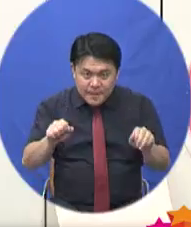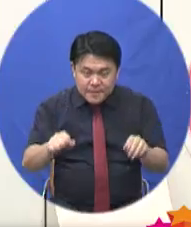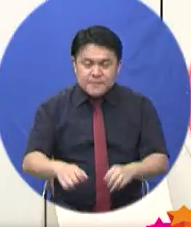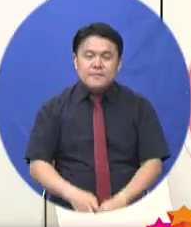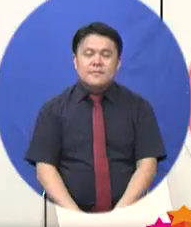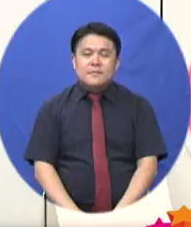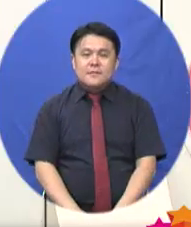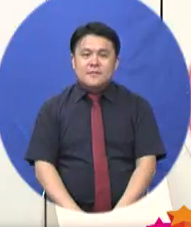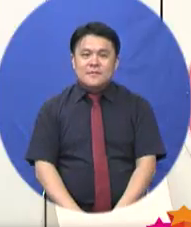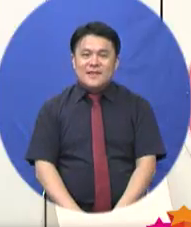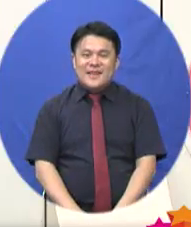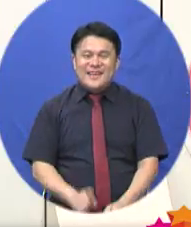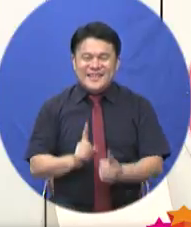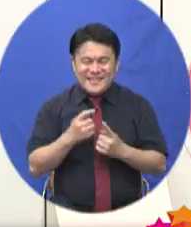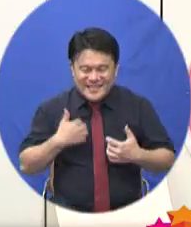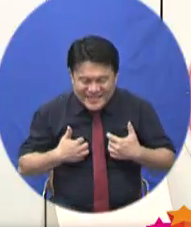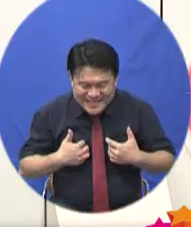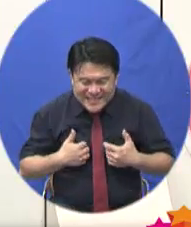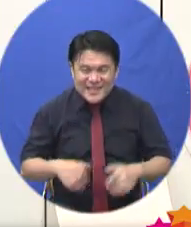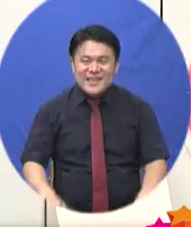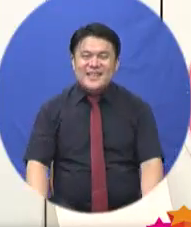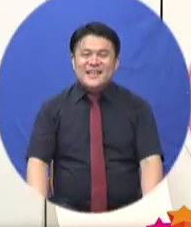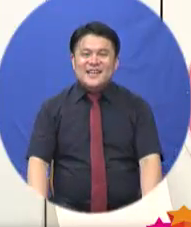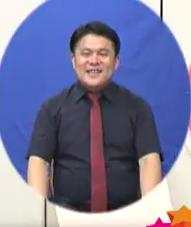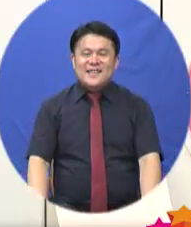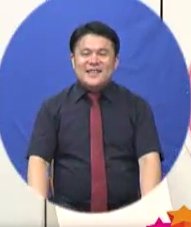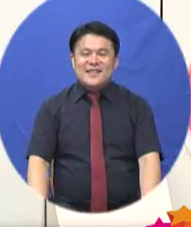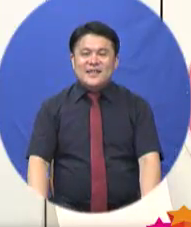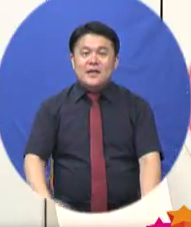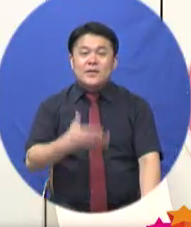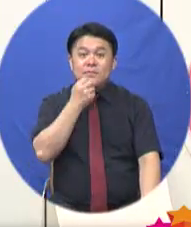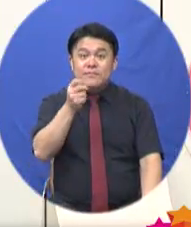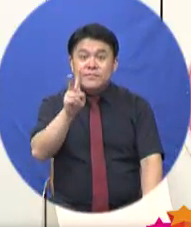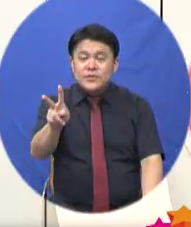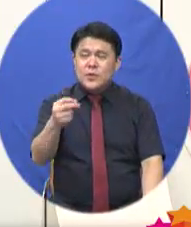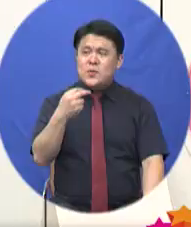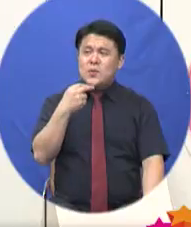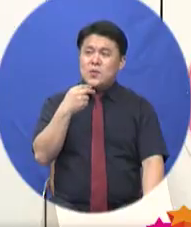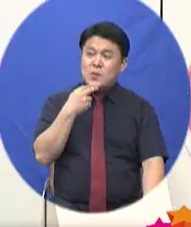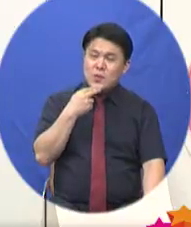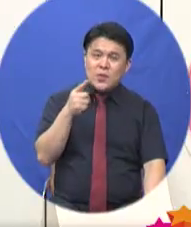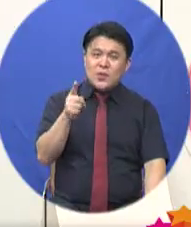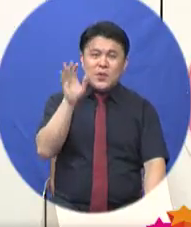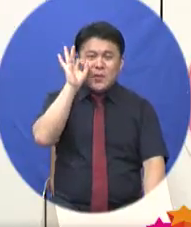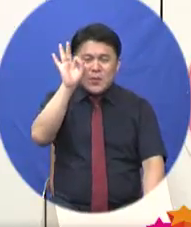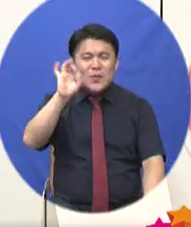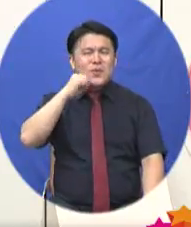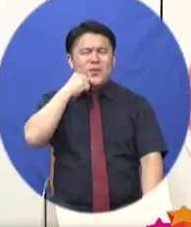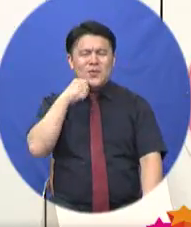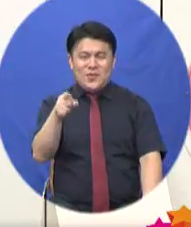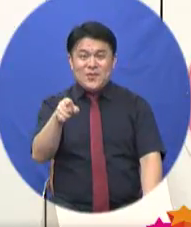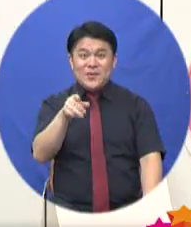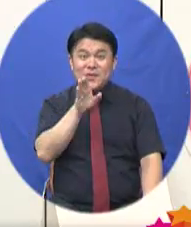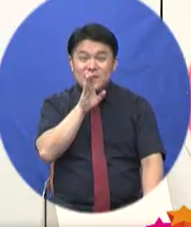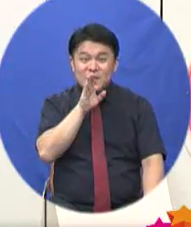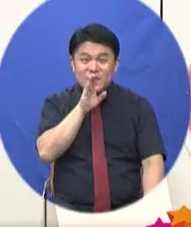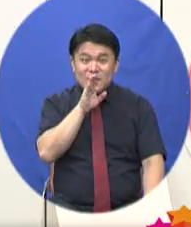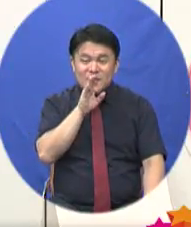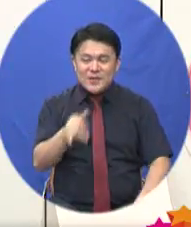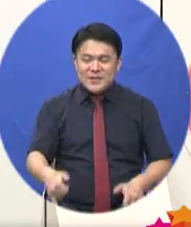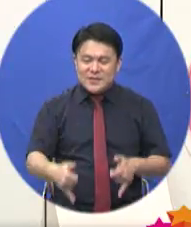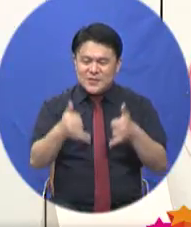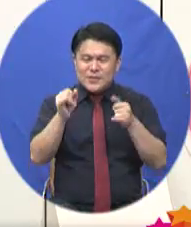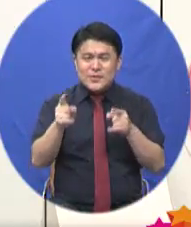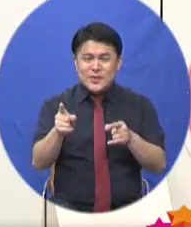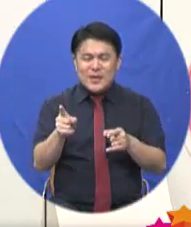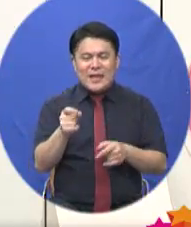네, 안녕하세요. 아, 너무 반갑습니다. 이거 반갑습니다. 복귀 TV 아니면 한번 뭐 이렇게 통화 한번 해볼